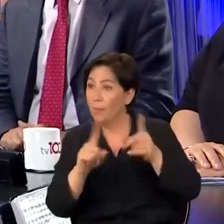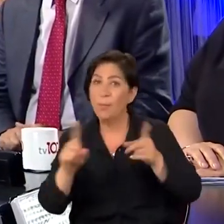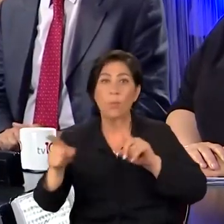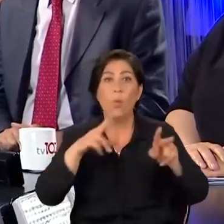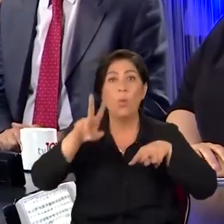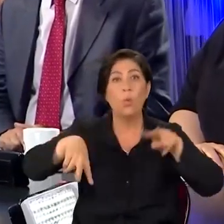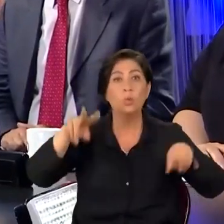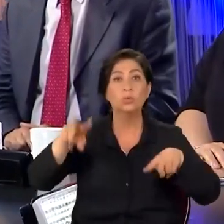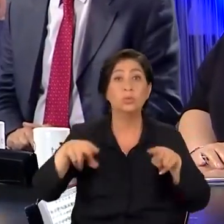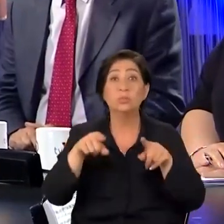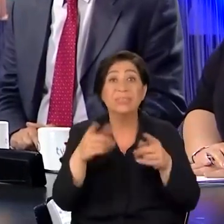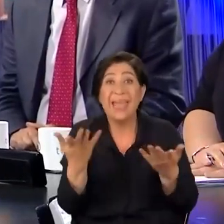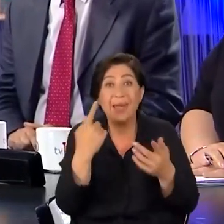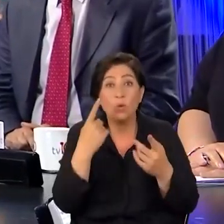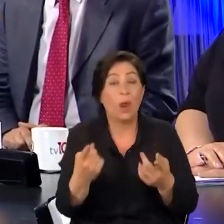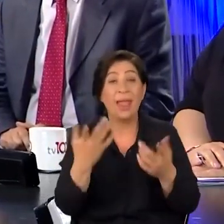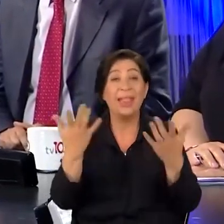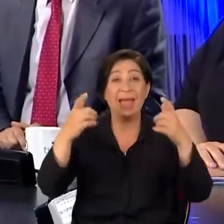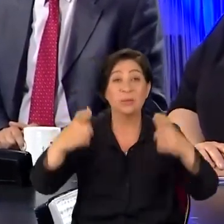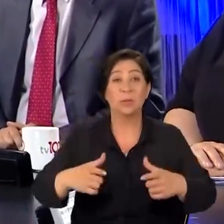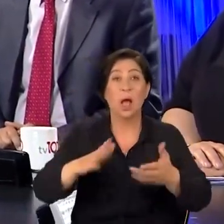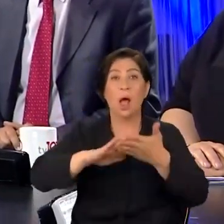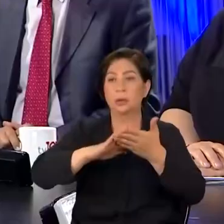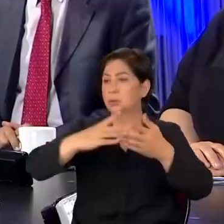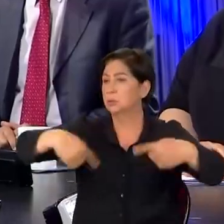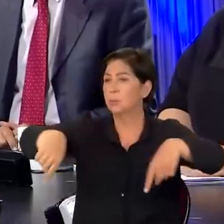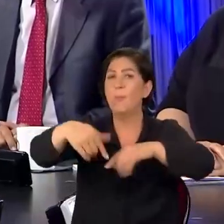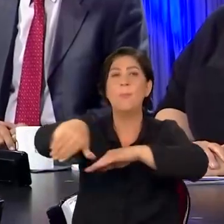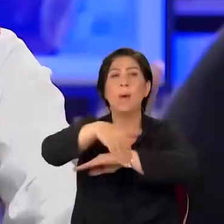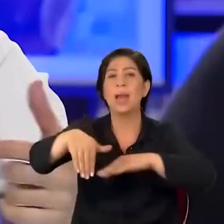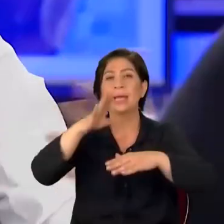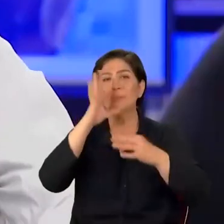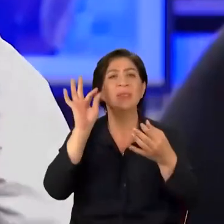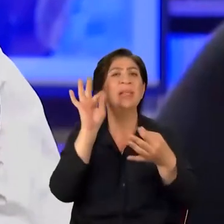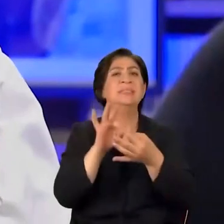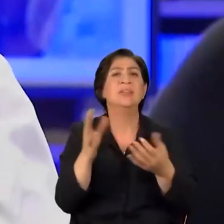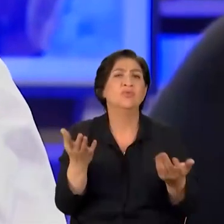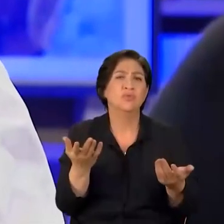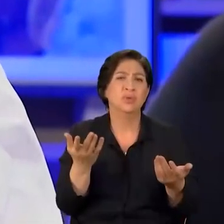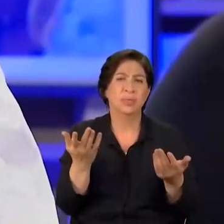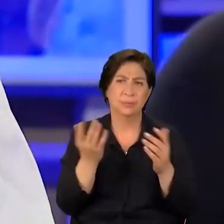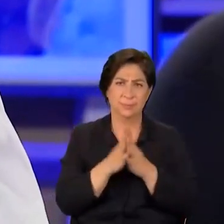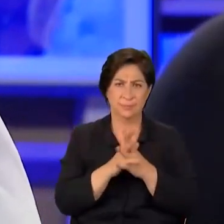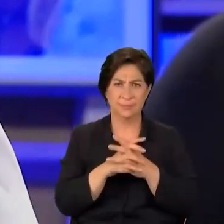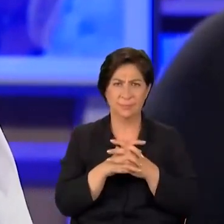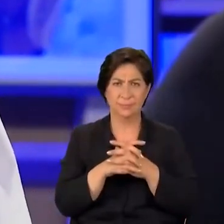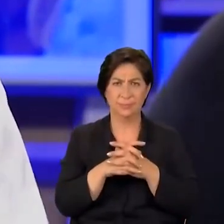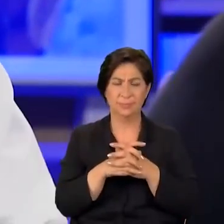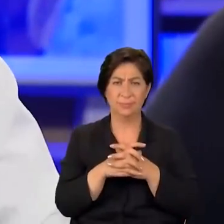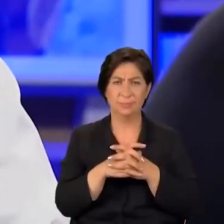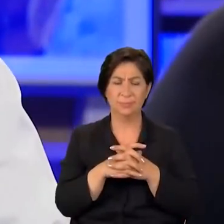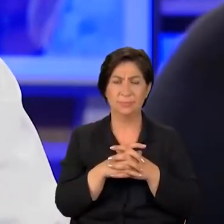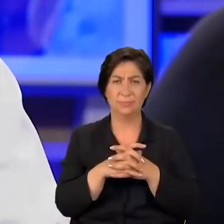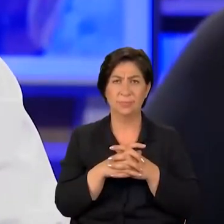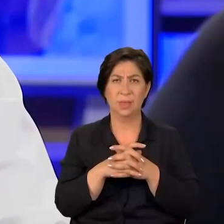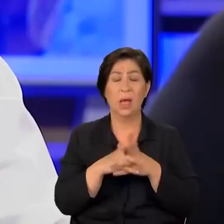okurdu. Ve tabii ki bu nereye göre oluyordu? Bu hangi ortamda bulunuyorsa arkadaşların kim, mahallen kim? Tesadüfi. Bilmem falan. Evet. Tesadüfi. Aynen.